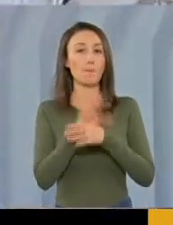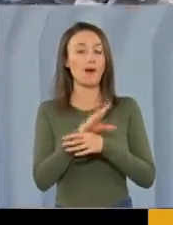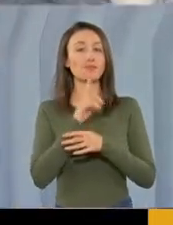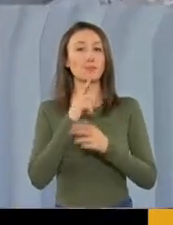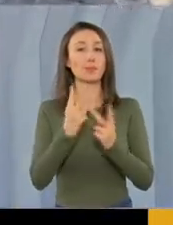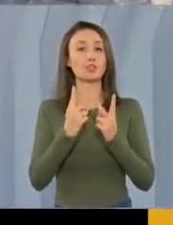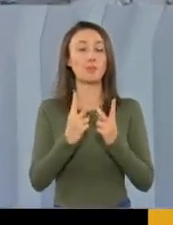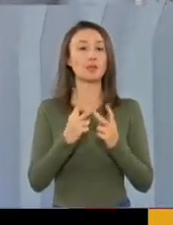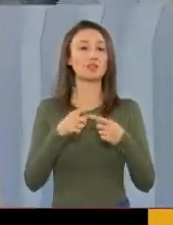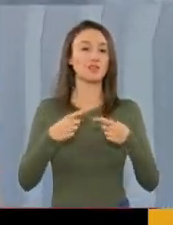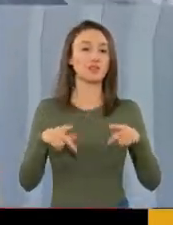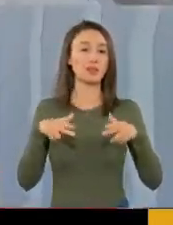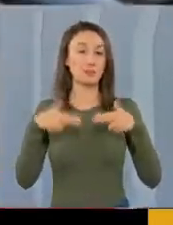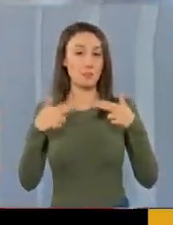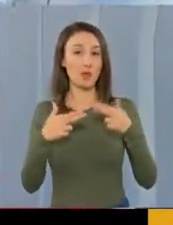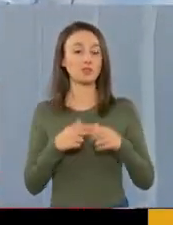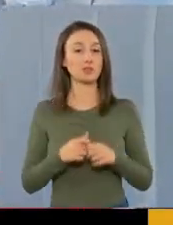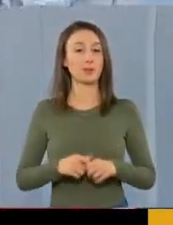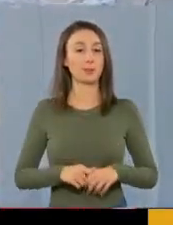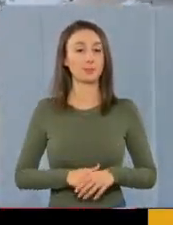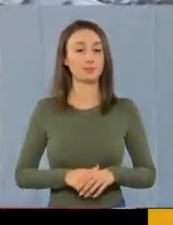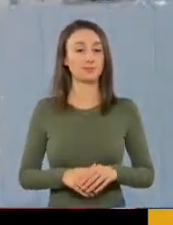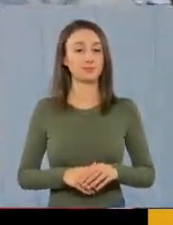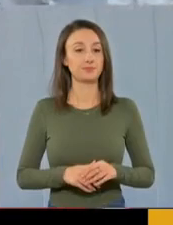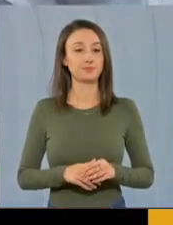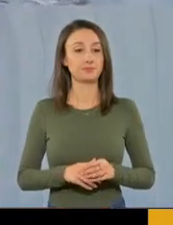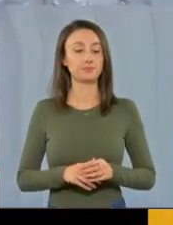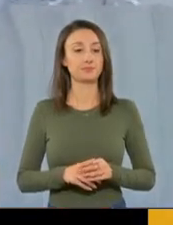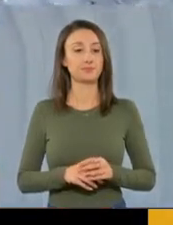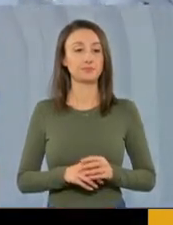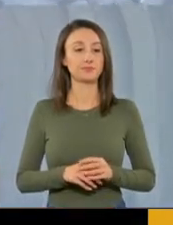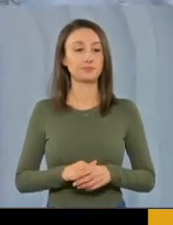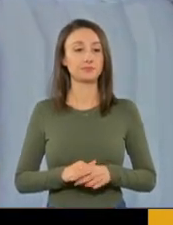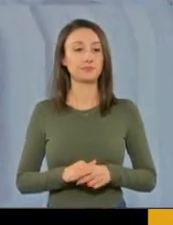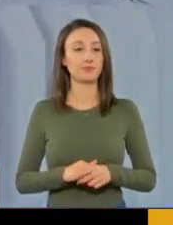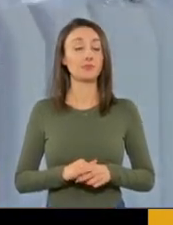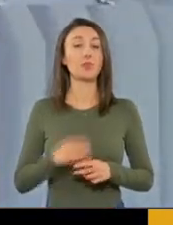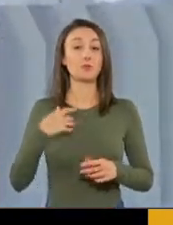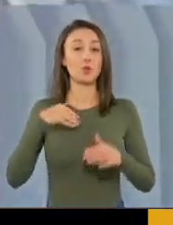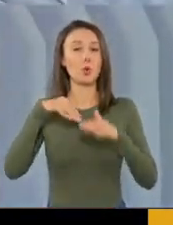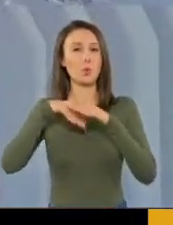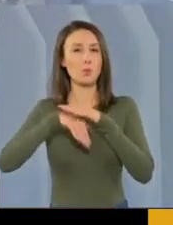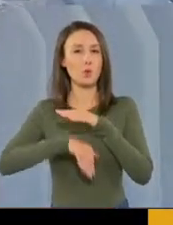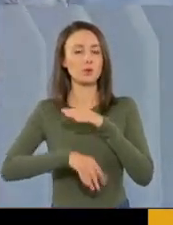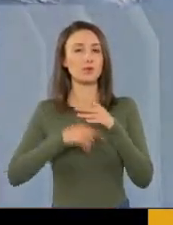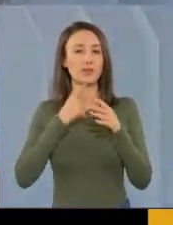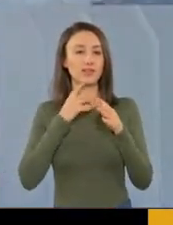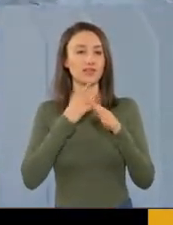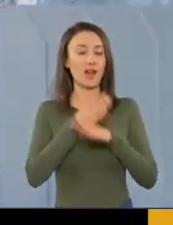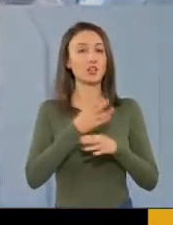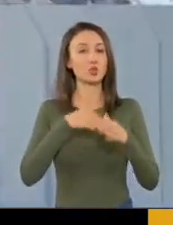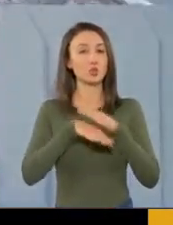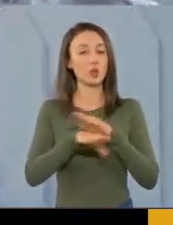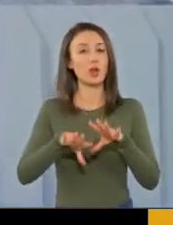fapt un colaj realizat din cadrul unor filmări realizate de două dispozitive separate care au fost coborâte într o intrare de tunel